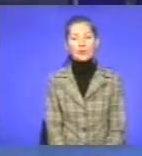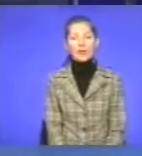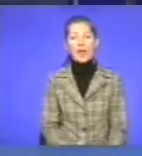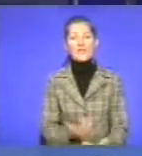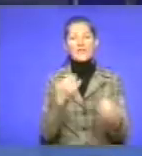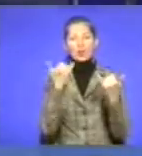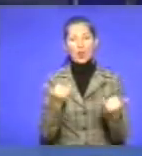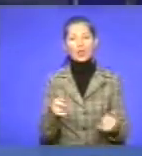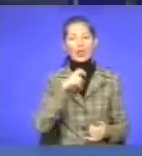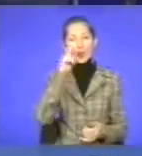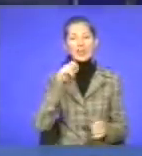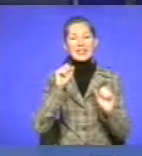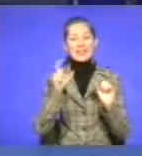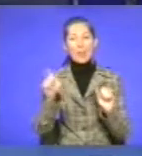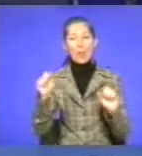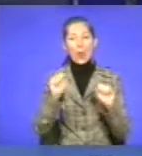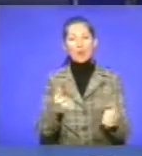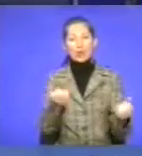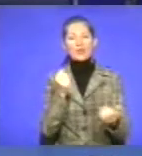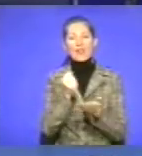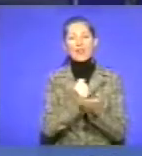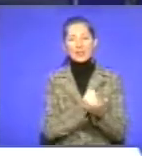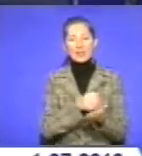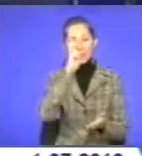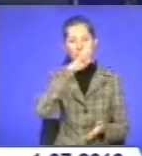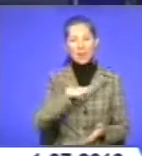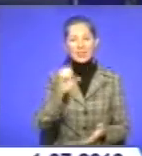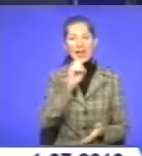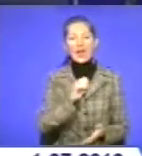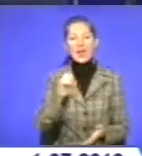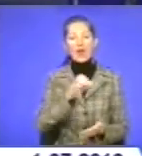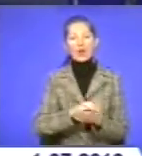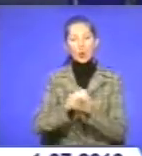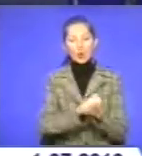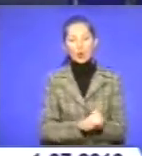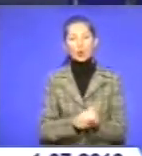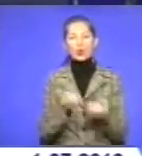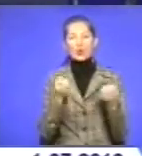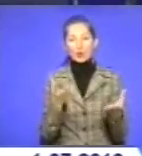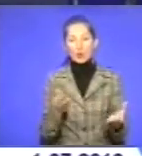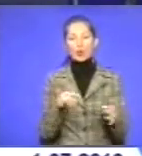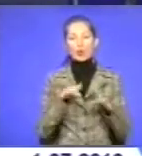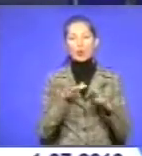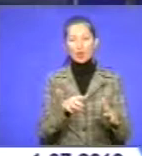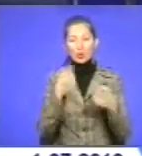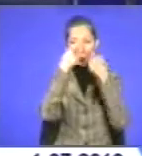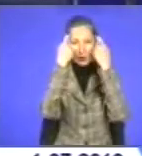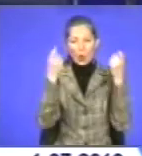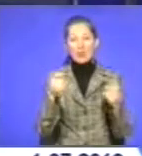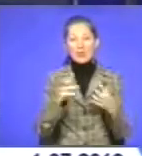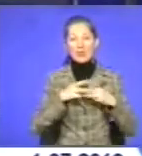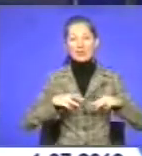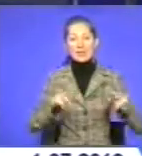Відсьогодні українці зможуть отримувати візи в країни Євросоюзу за спрощеною процедурою, повідомили в Міністерстві закордонних справ